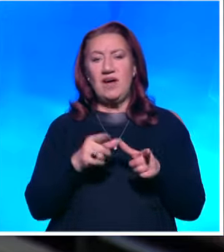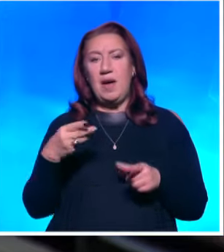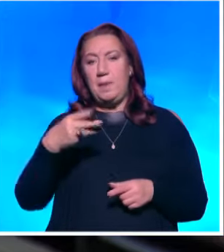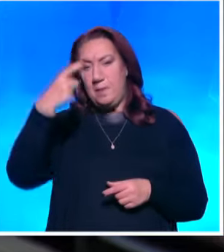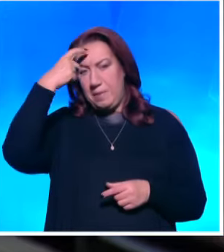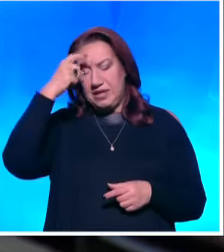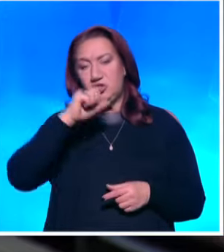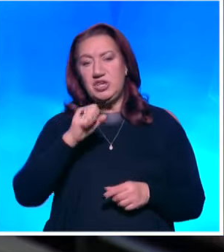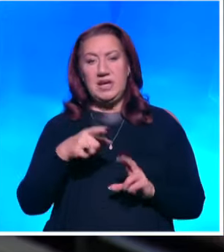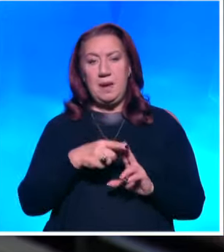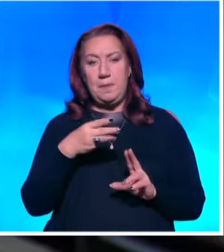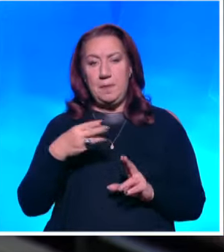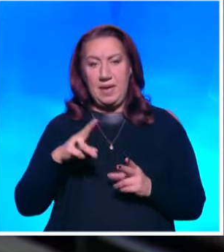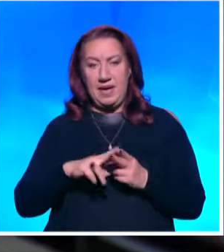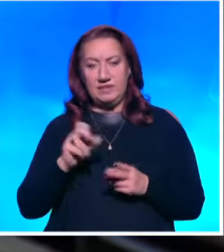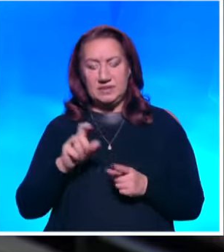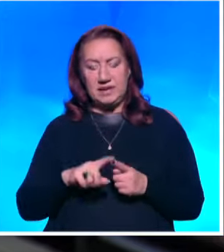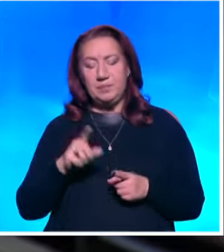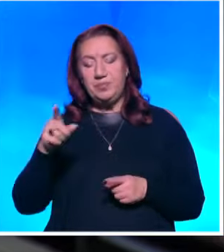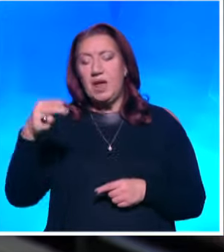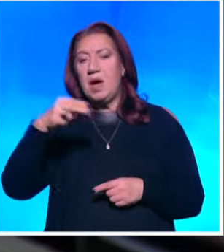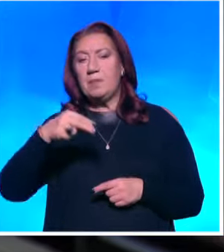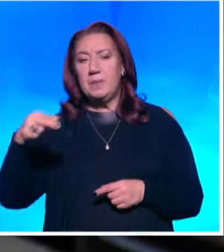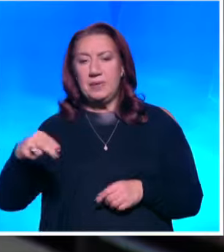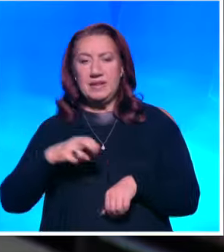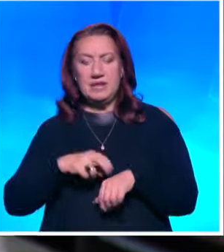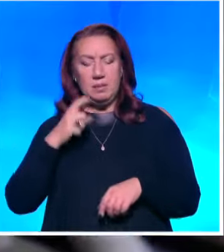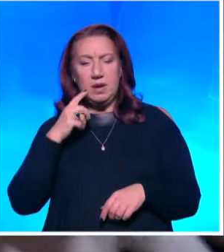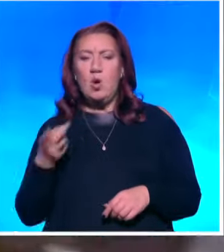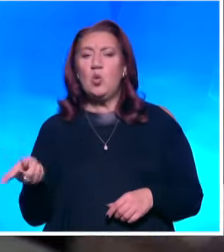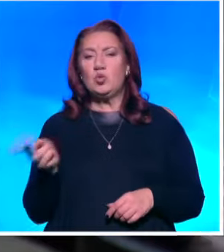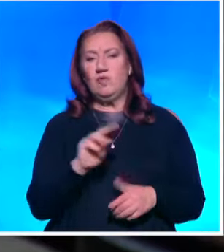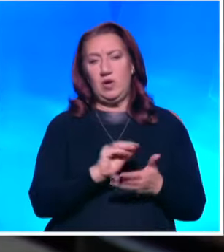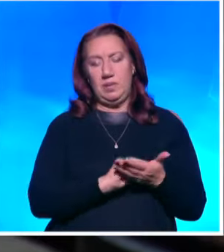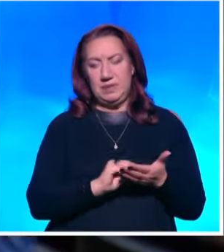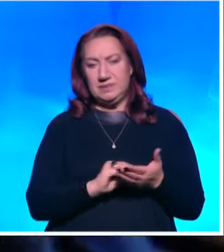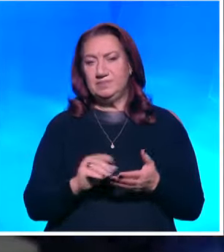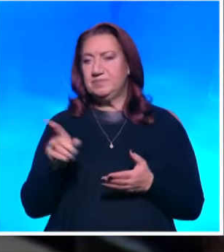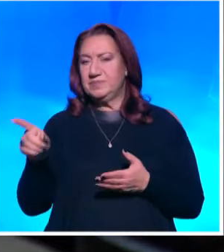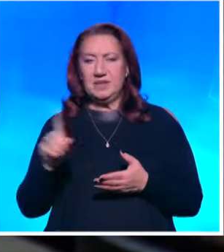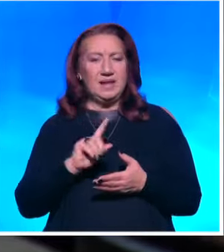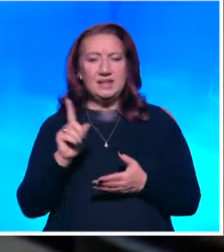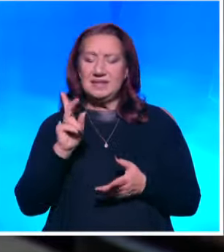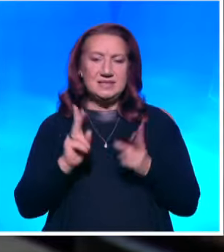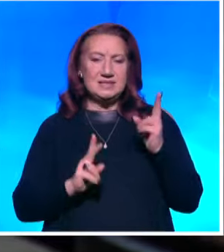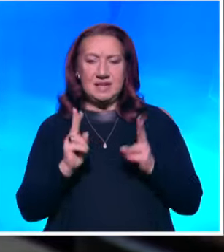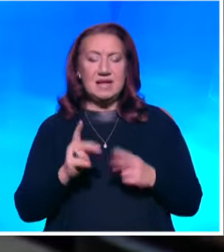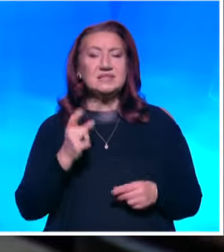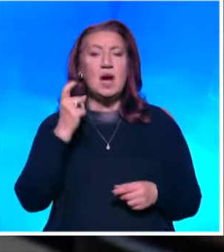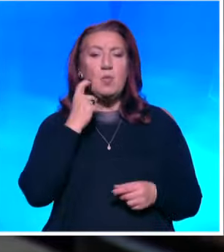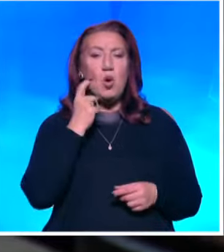демократична българия отговорих писмено за тях бойко борисов да стане министър-председател е абсолютно